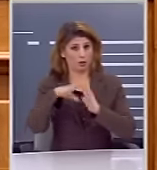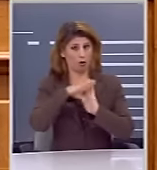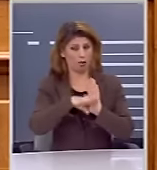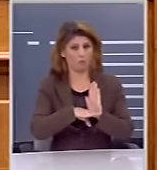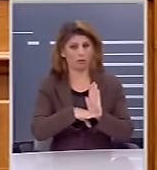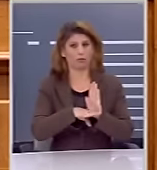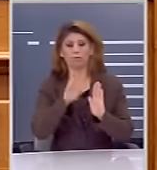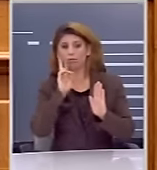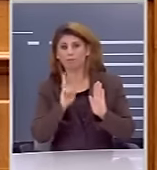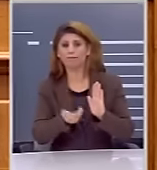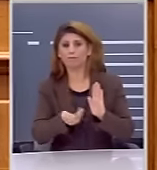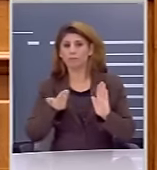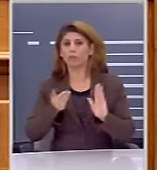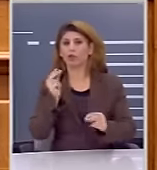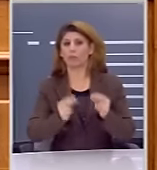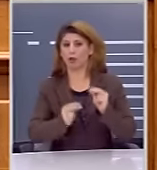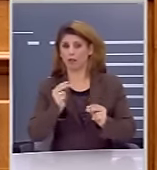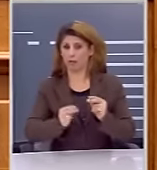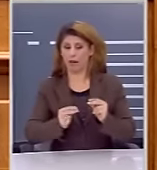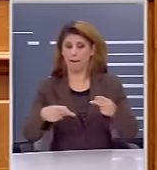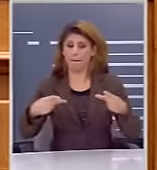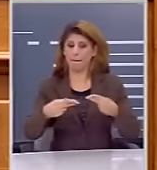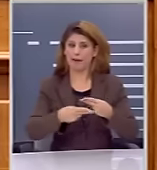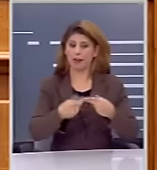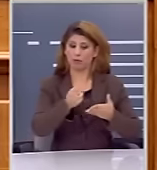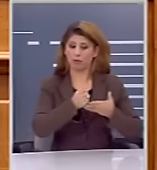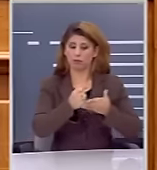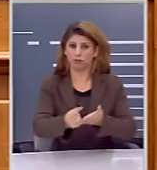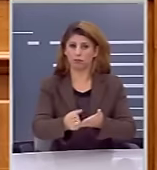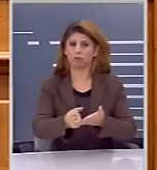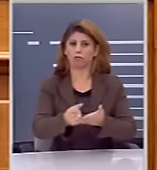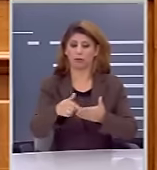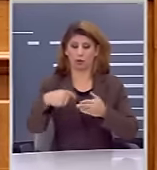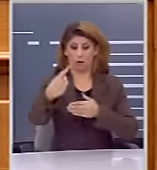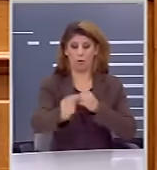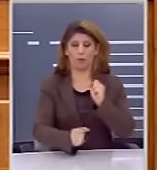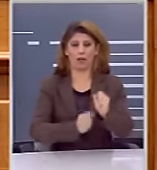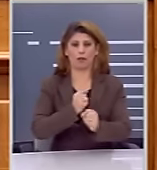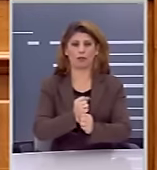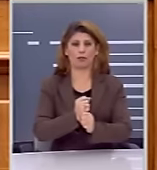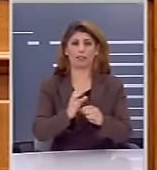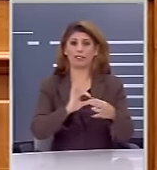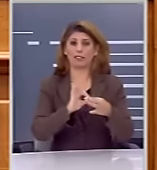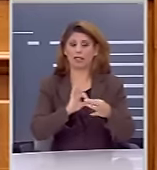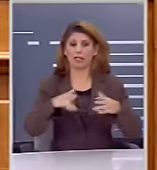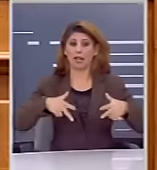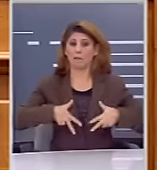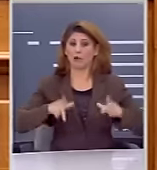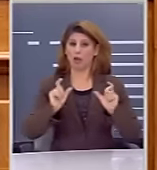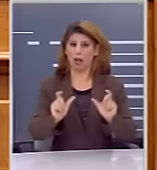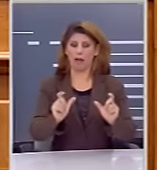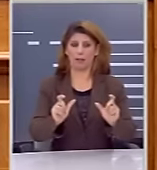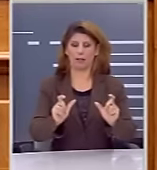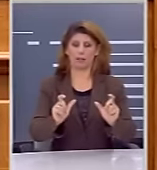και διαβλέποντας εγκαίρως το πρόβλημα της περικοπής πιστώσεων για το επόμενο έτος, με τη στενή συνεργασία του Υπουργείου Εθνικής Άμυνας